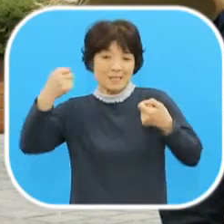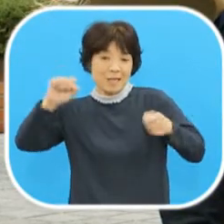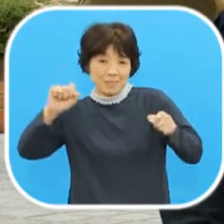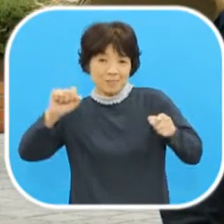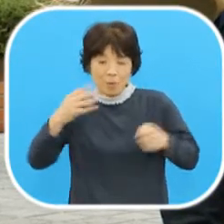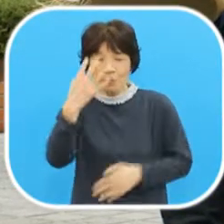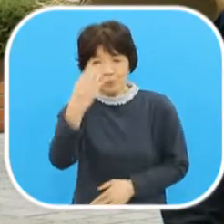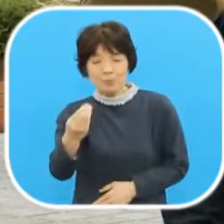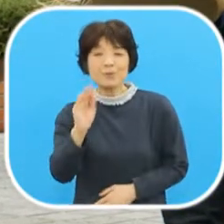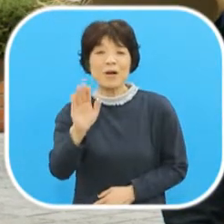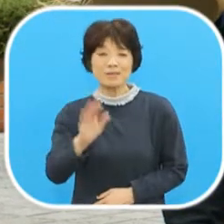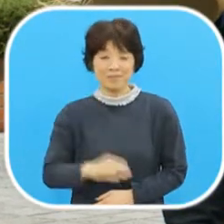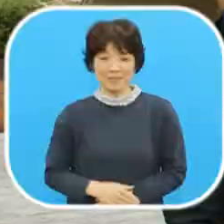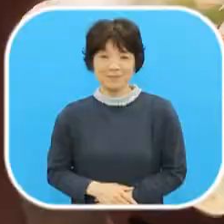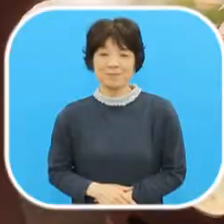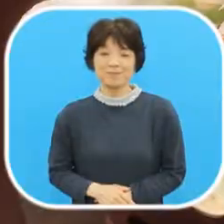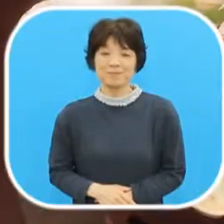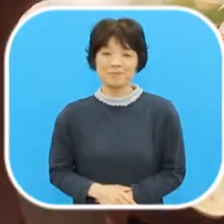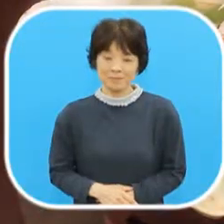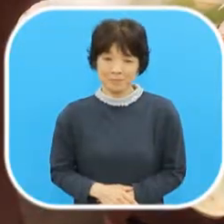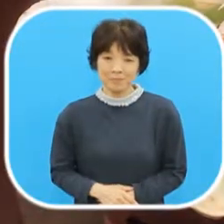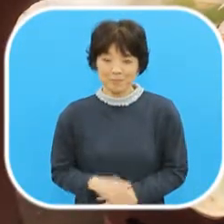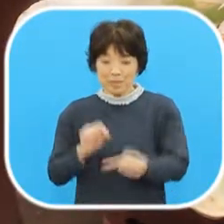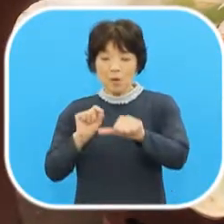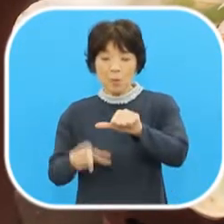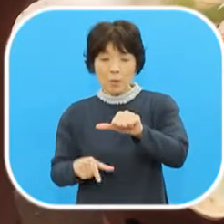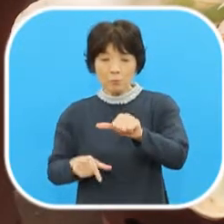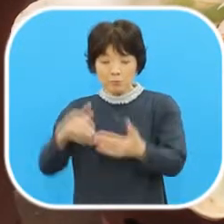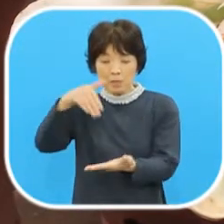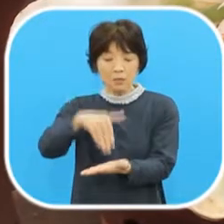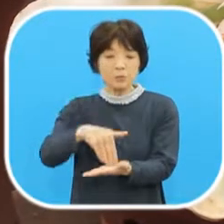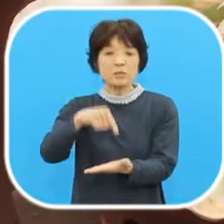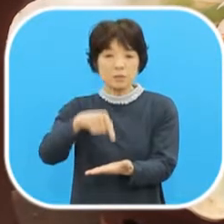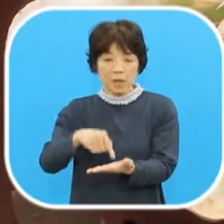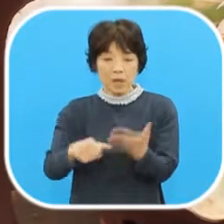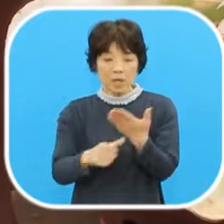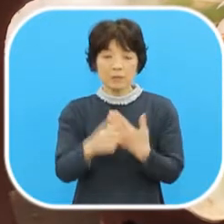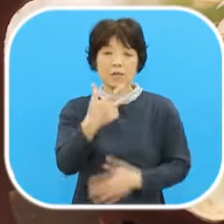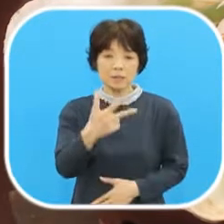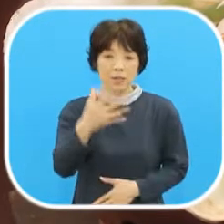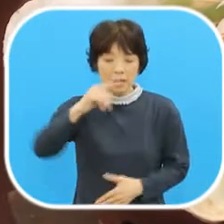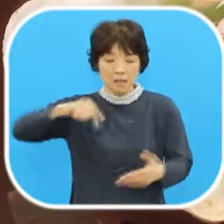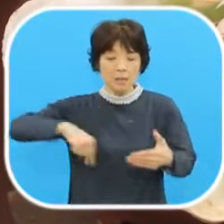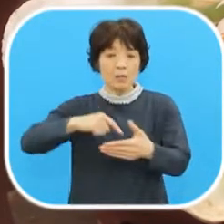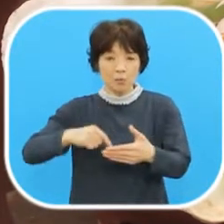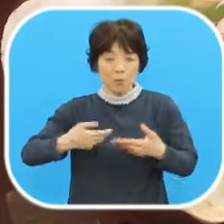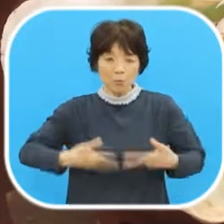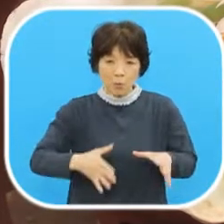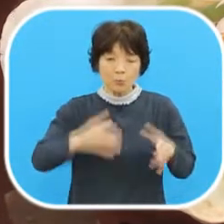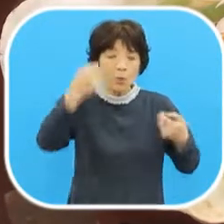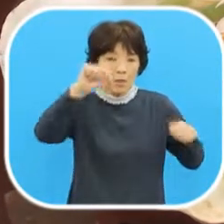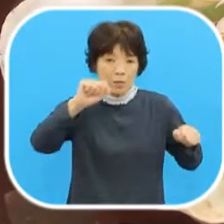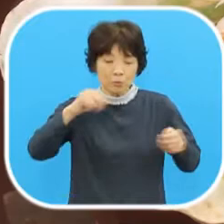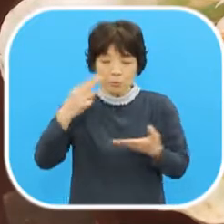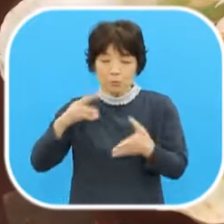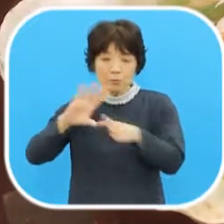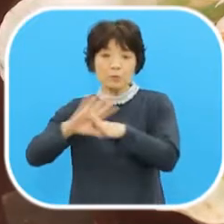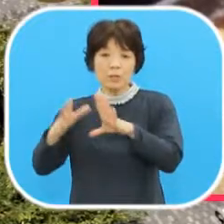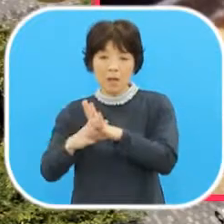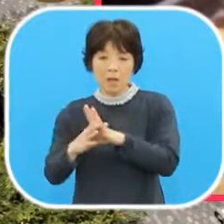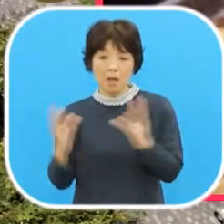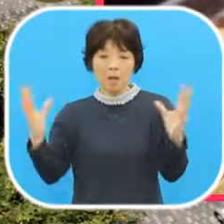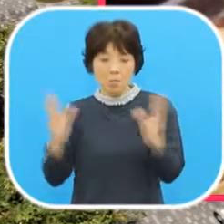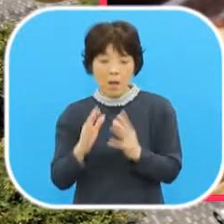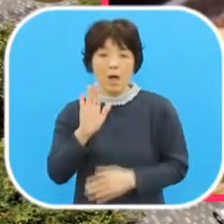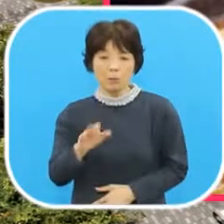劇にも注目です。5月下旬には秋田市で県内の郷土芸能と食文化が集結する